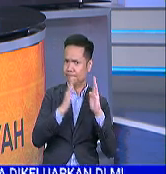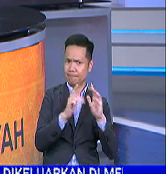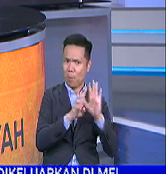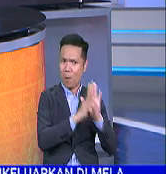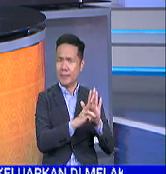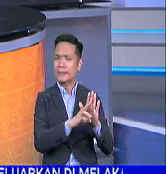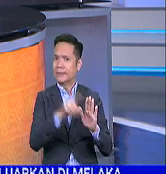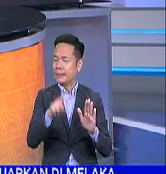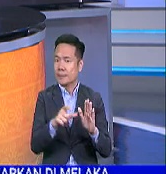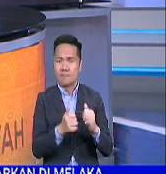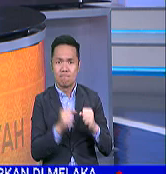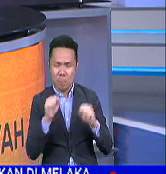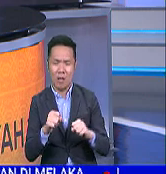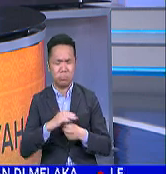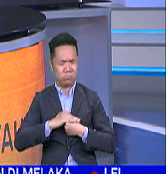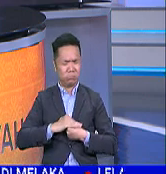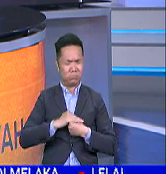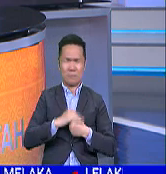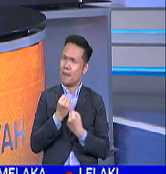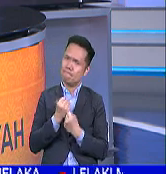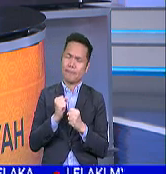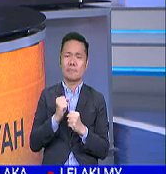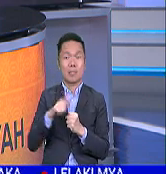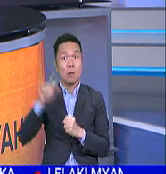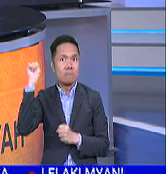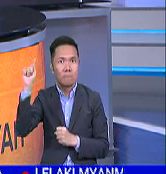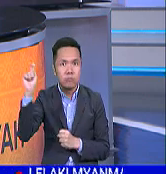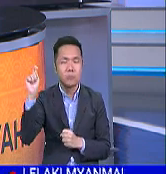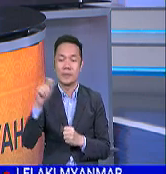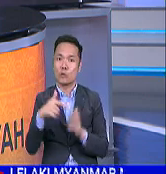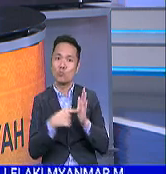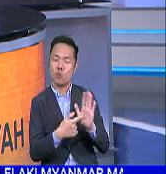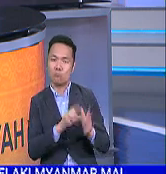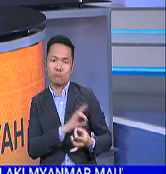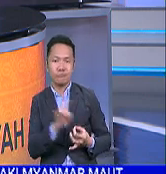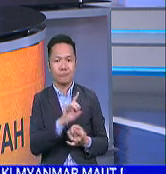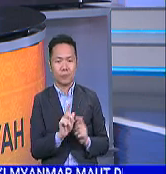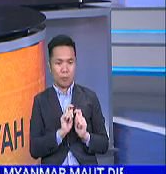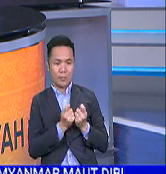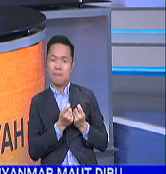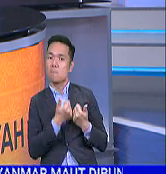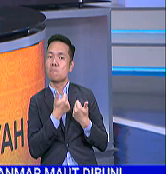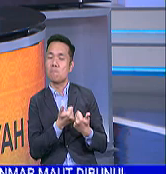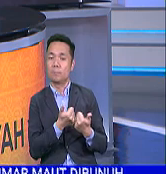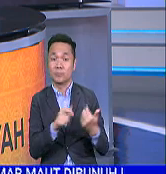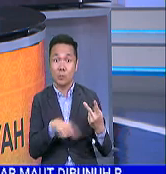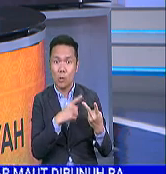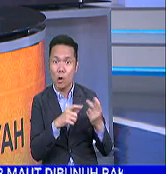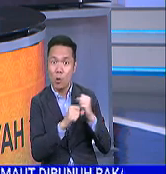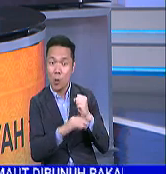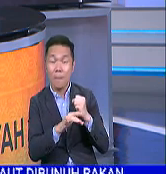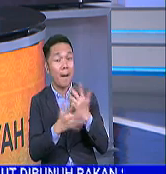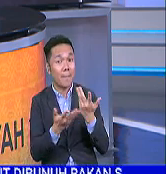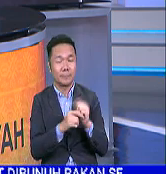mereka mampu mengatasi tekanan beraksi di laman sendiri selain mempamer semangat berpasukan tinggi dalam kempen yang menawarkan